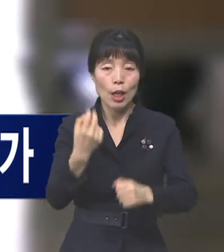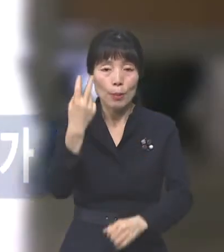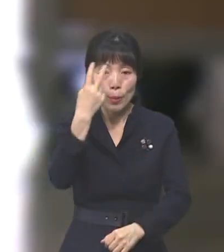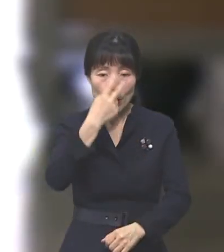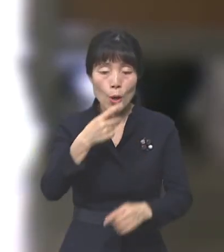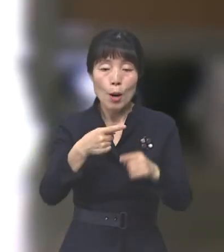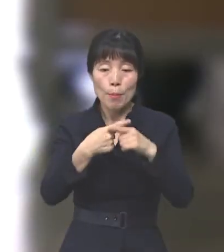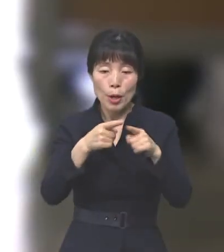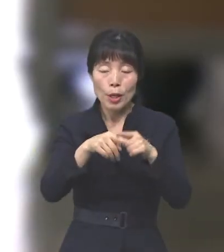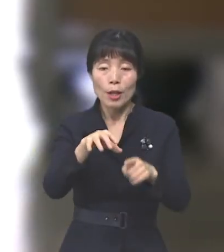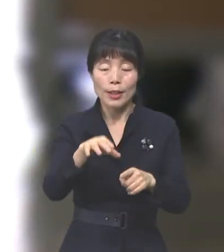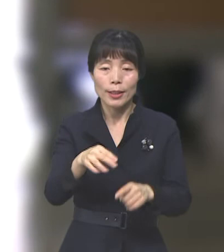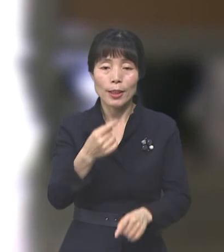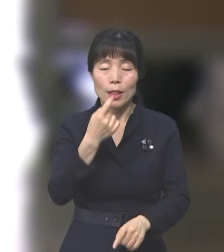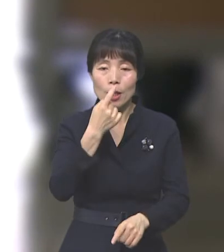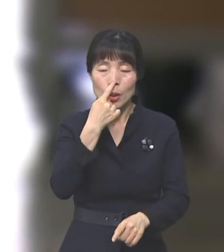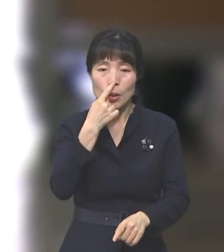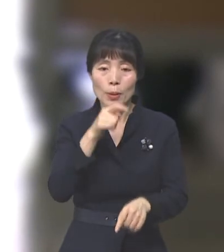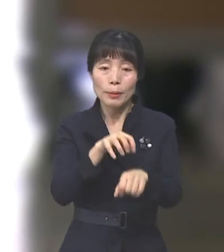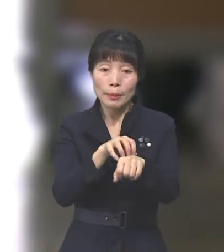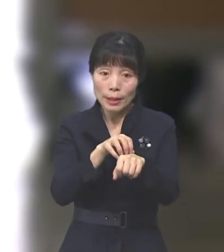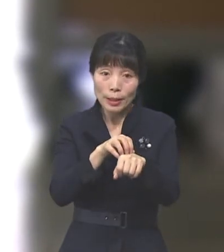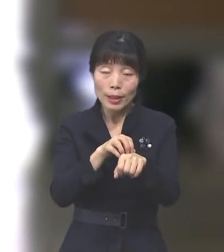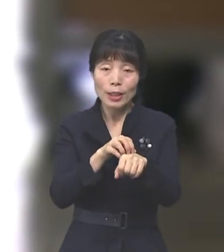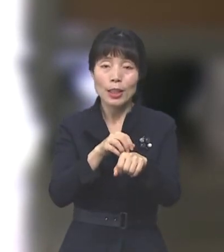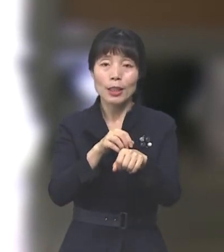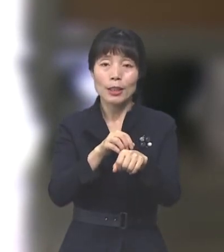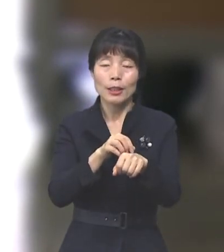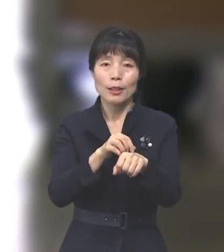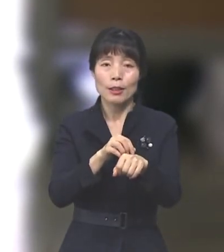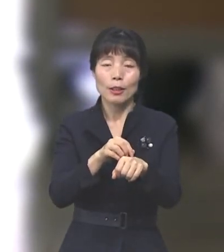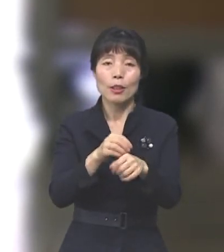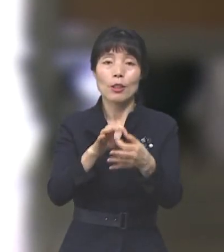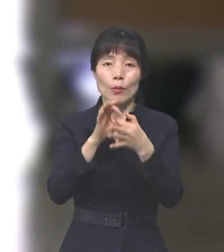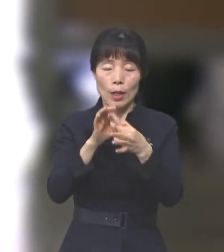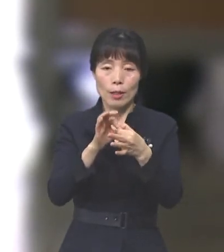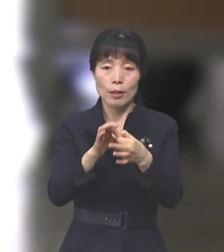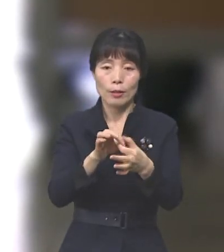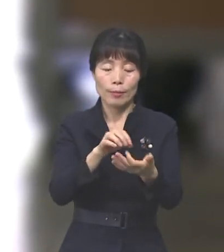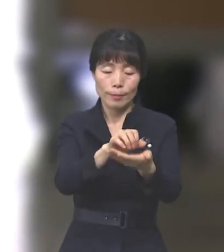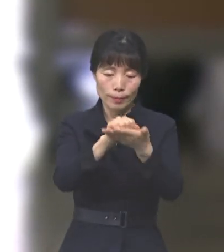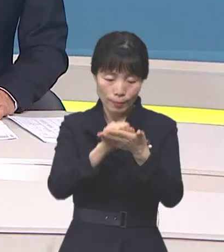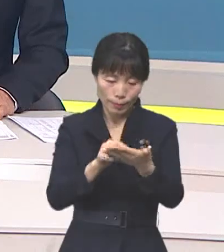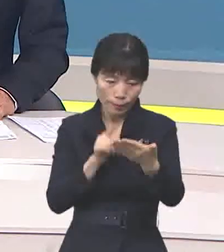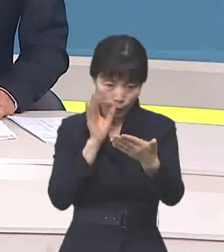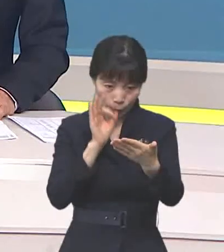건강보험심사평가원에 청구한 알레르기 질환 급여 청구 자료를 근거로 이뤄졌습니다.